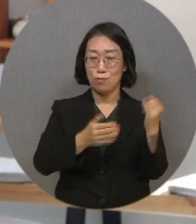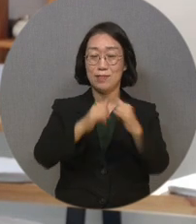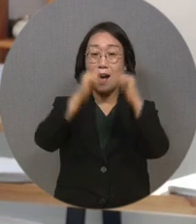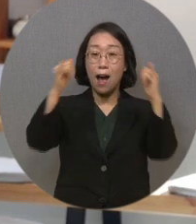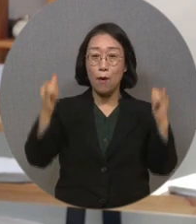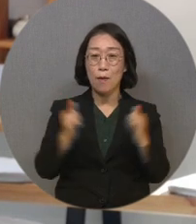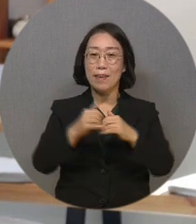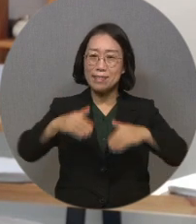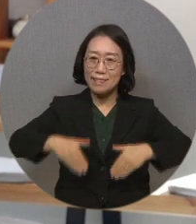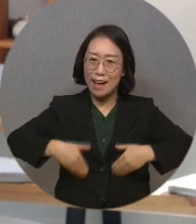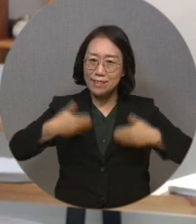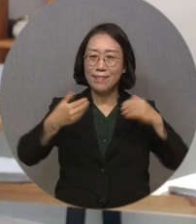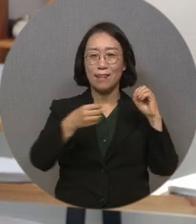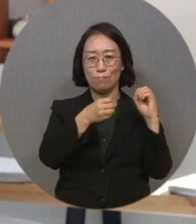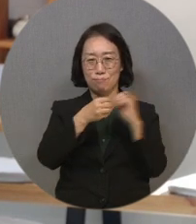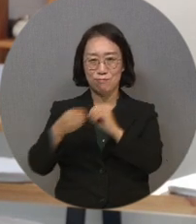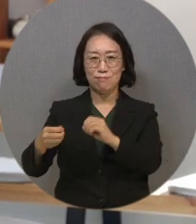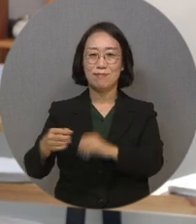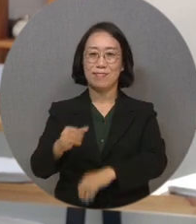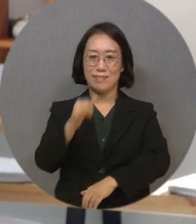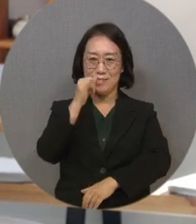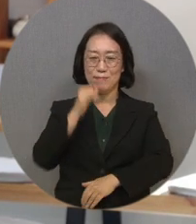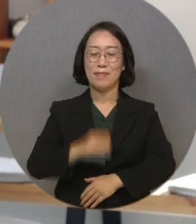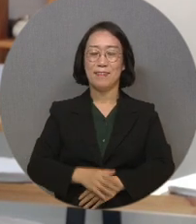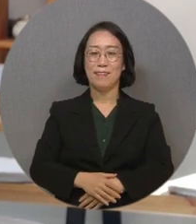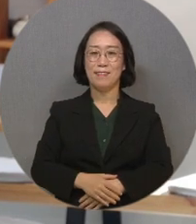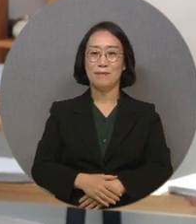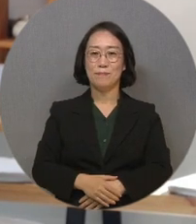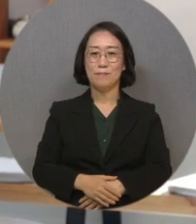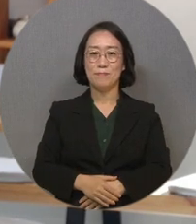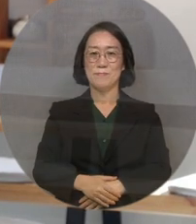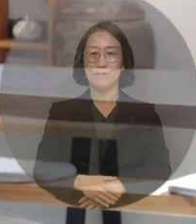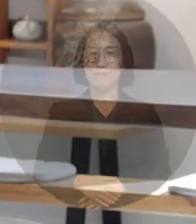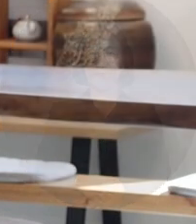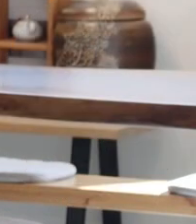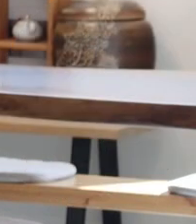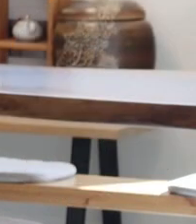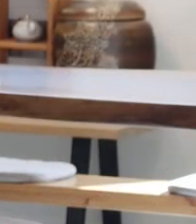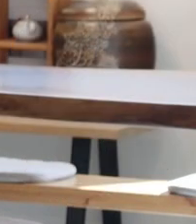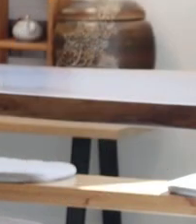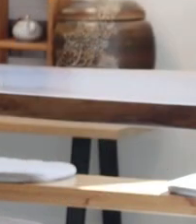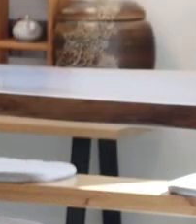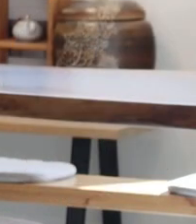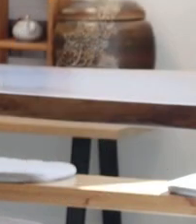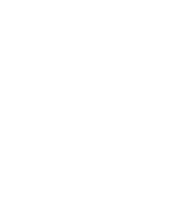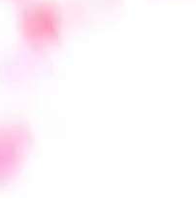따뜻함을 불어넣어줍니다. 복지TV 뉴스 유재니입니다.